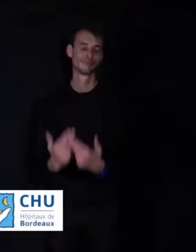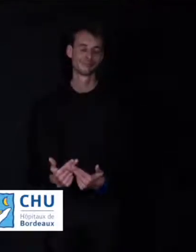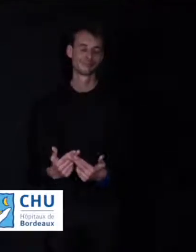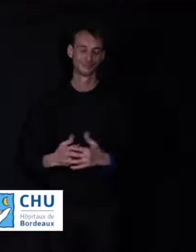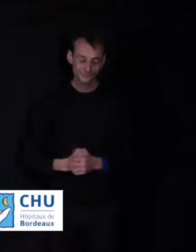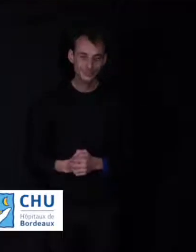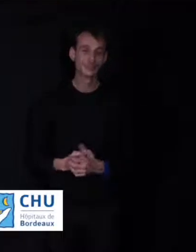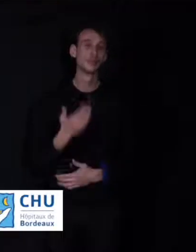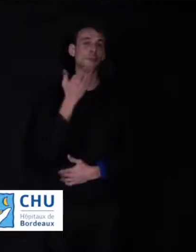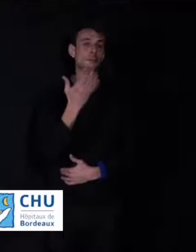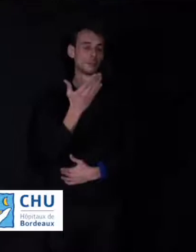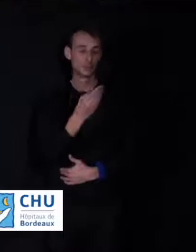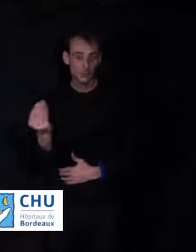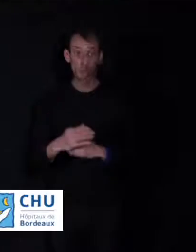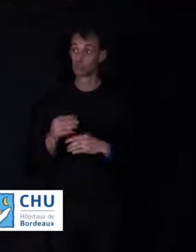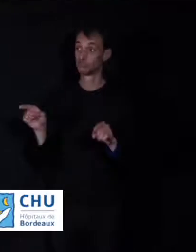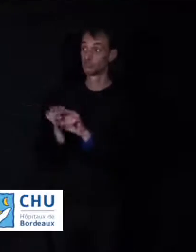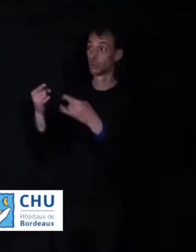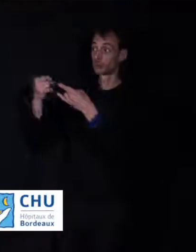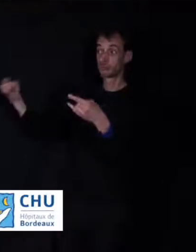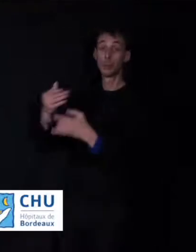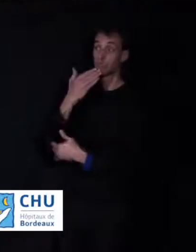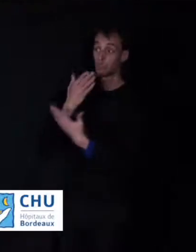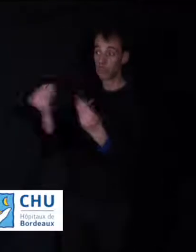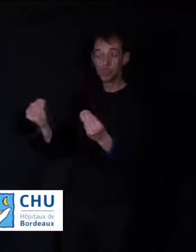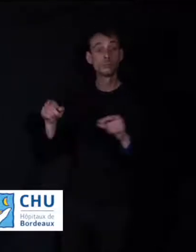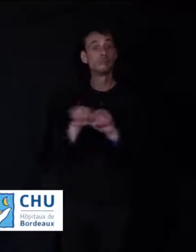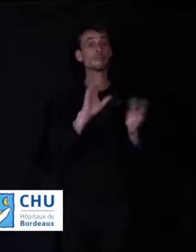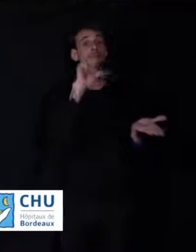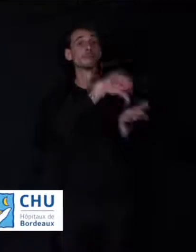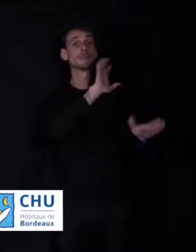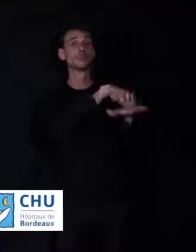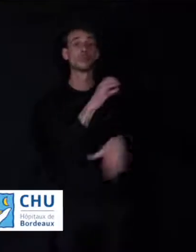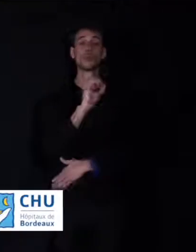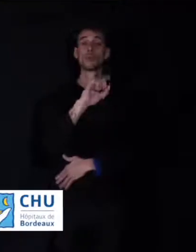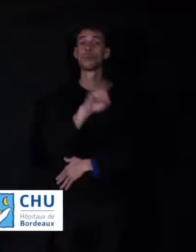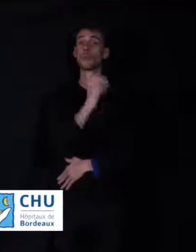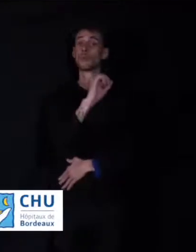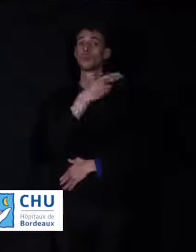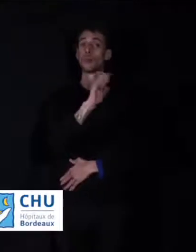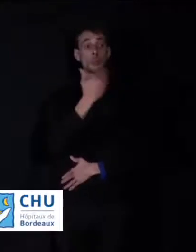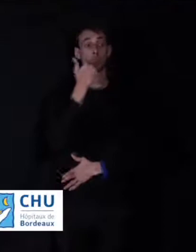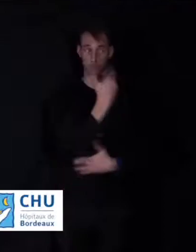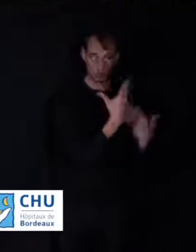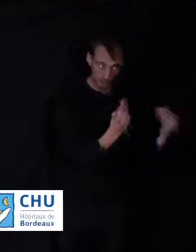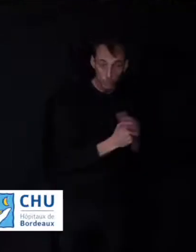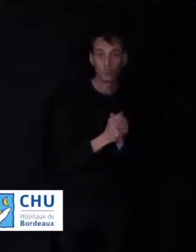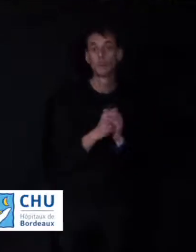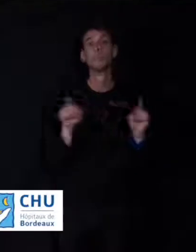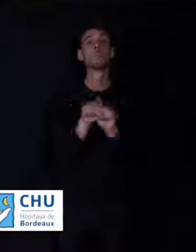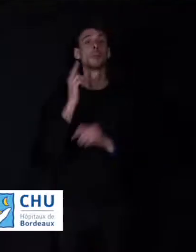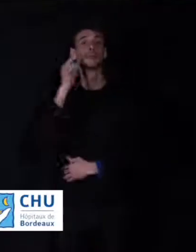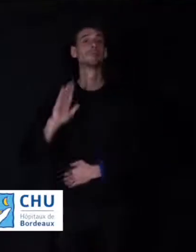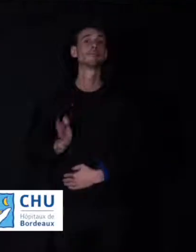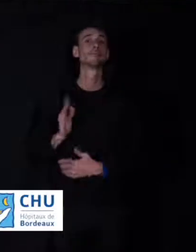encore à la librairie Mola. Merci à la station Ozone de nous accueillir, d'accueillir le CHU de Bordeaux. Dans quelques temps, je l'espère, une fois